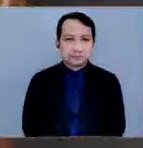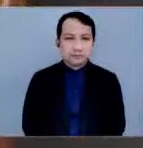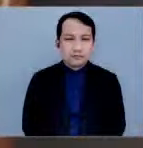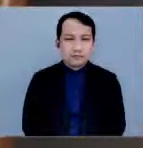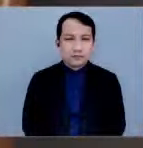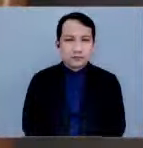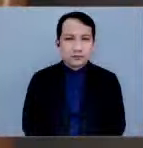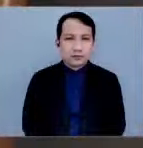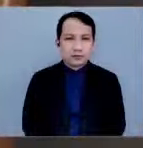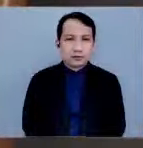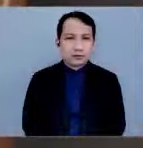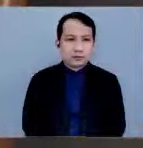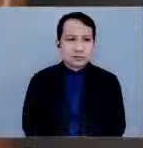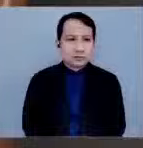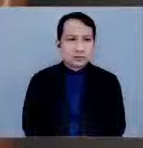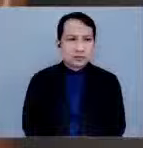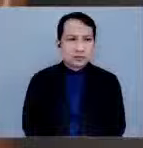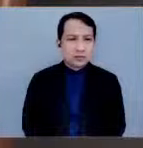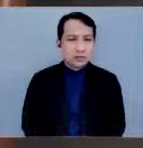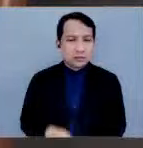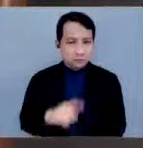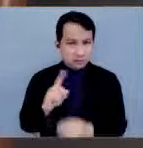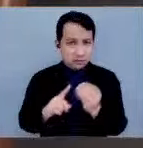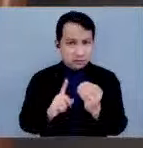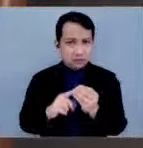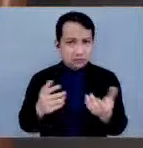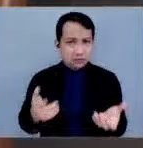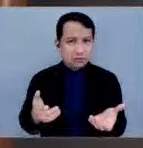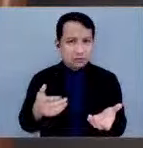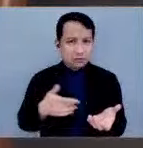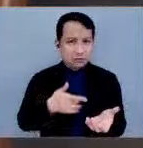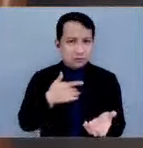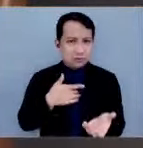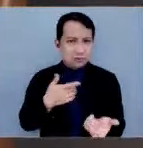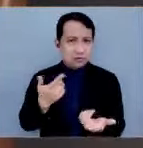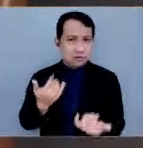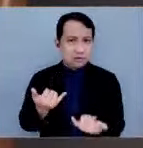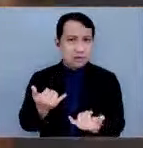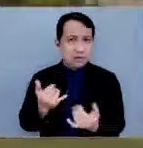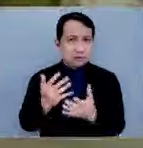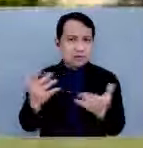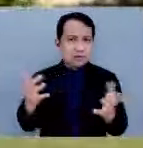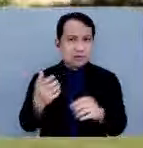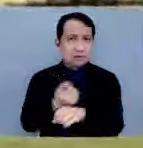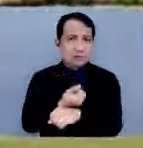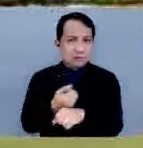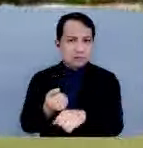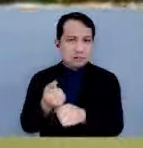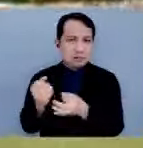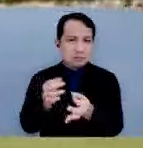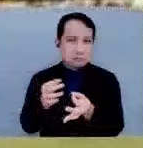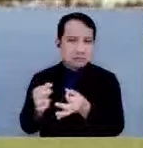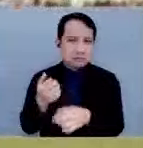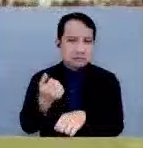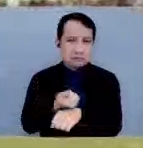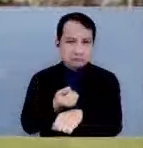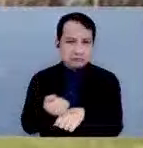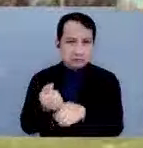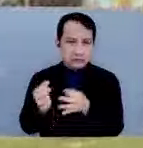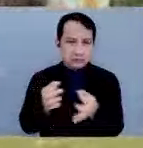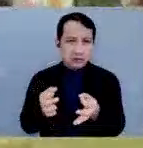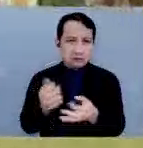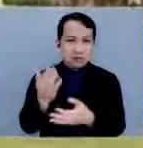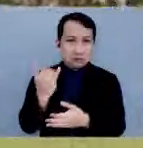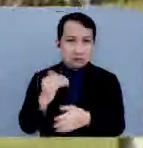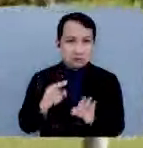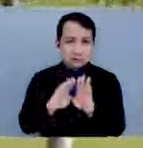you asking about the rate that what we felt today is so hard to explain. Simula raw nang magbukas ang